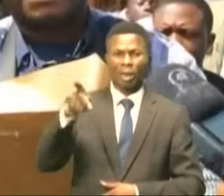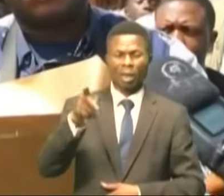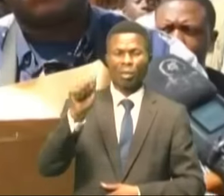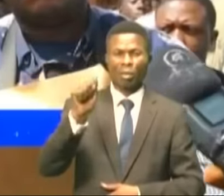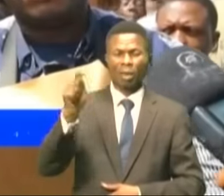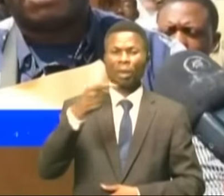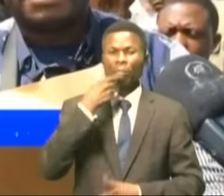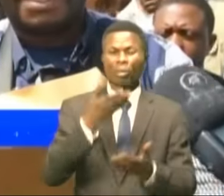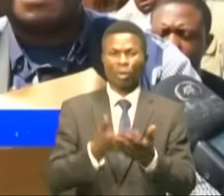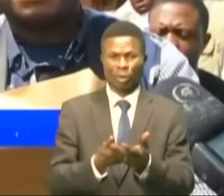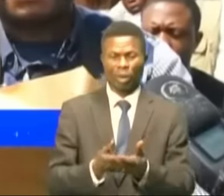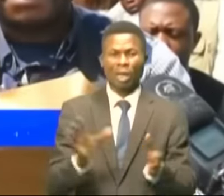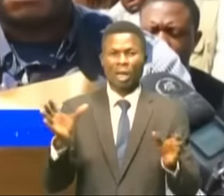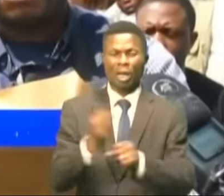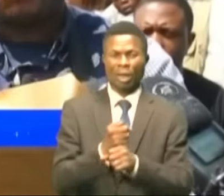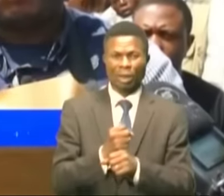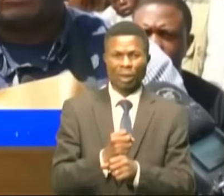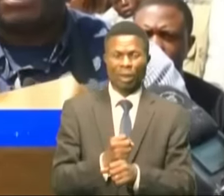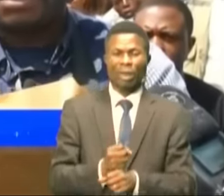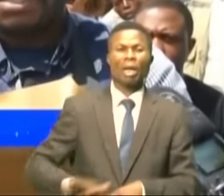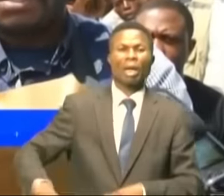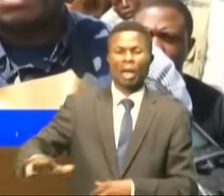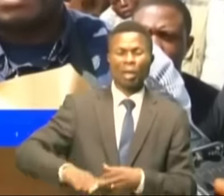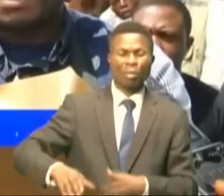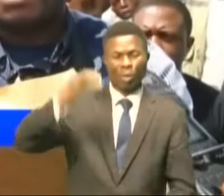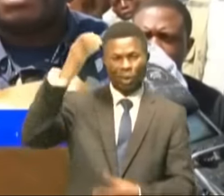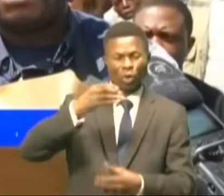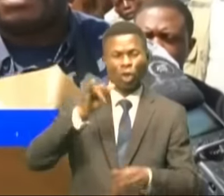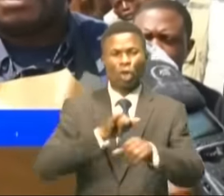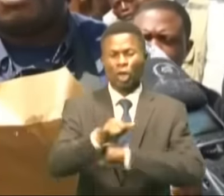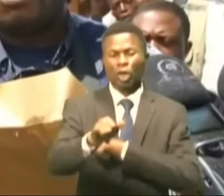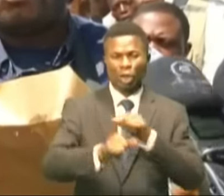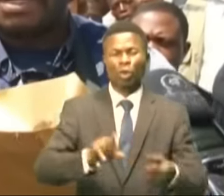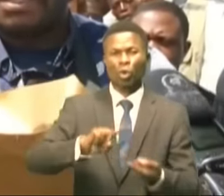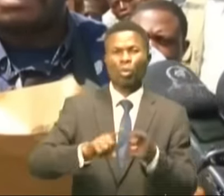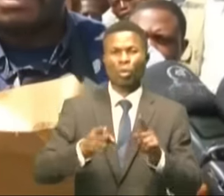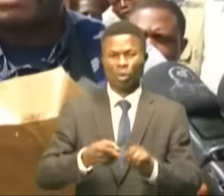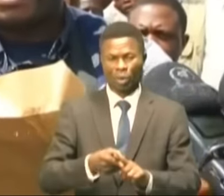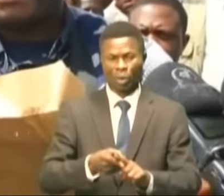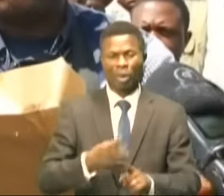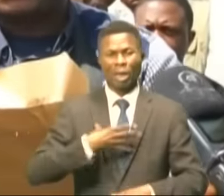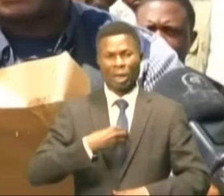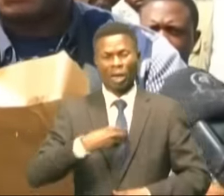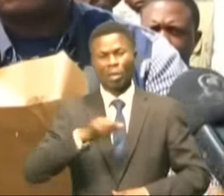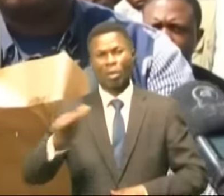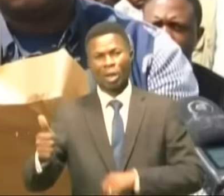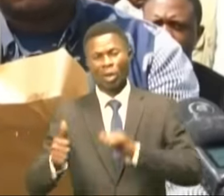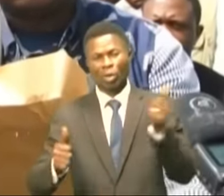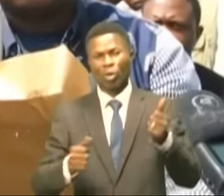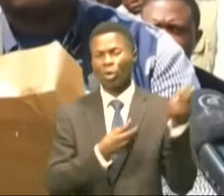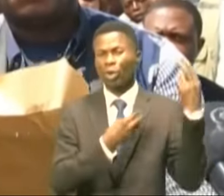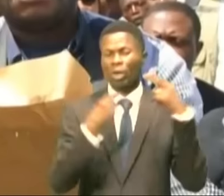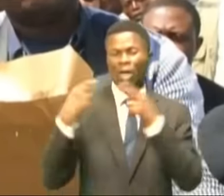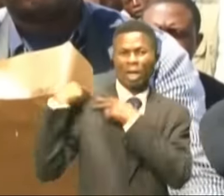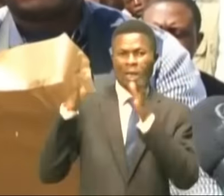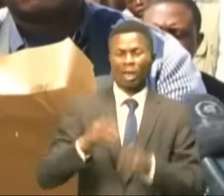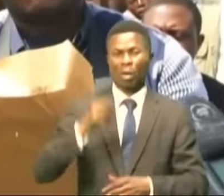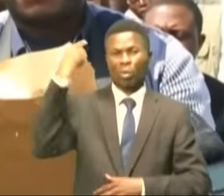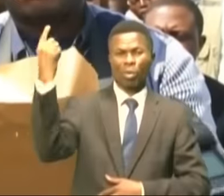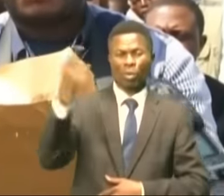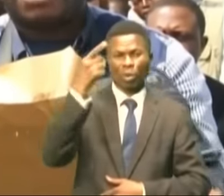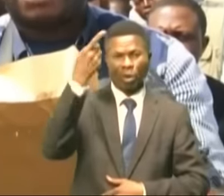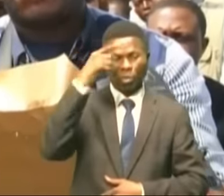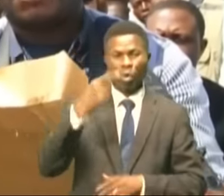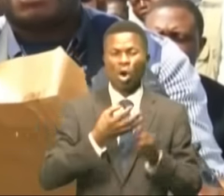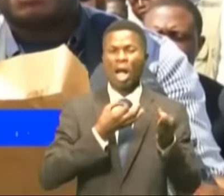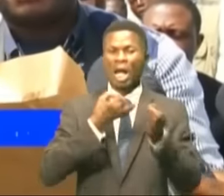Nyamatomoa. Le régime du Rwanda ne cesse de tromper ses alliés, les Blancs et certaines puissances du monde, pour